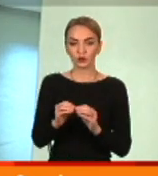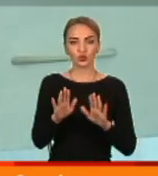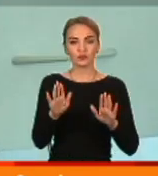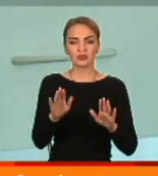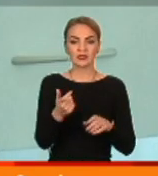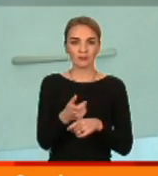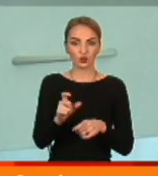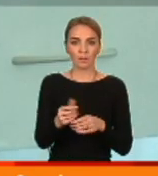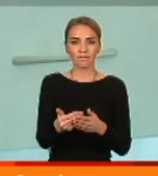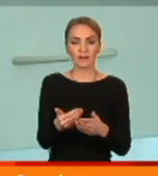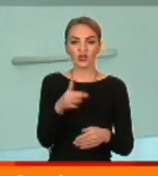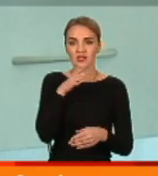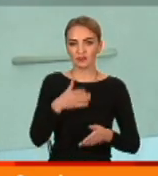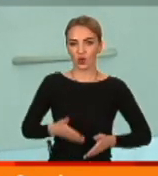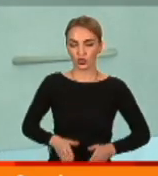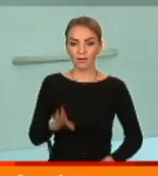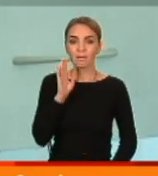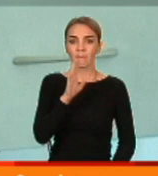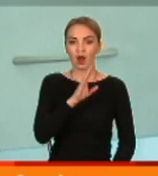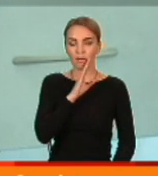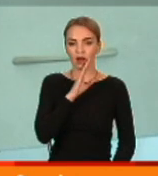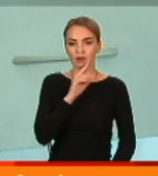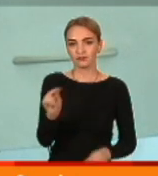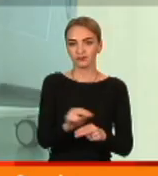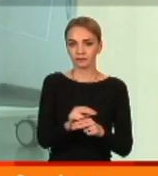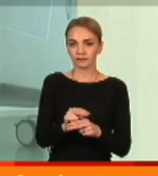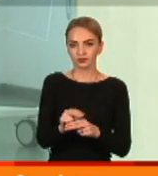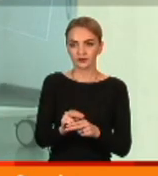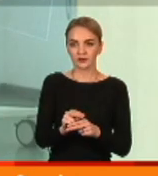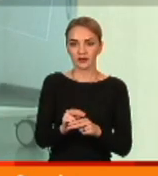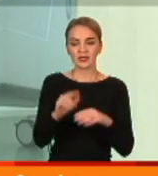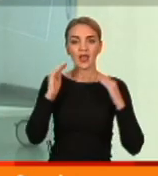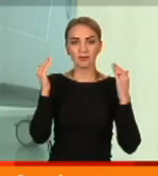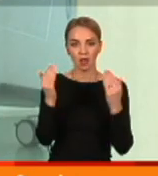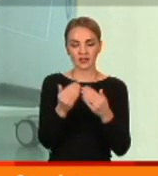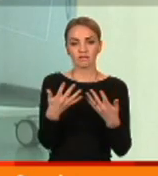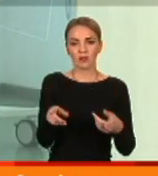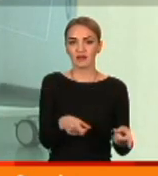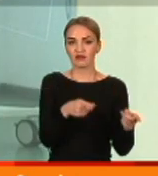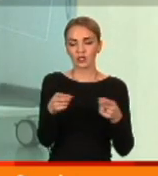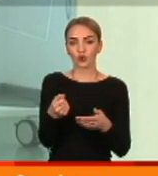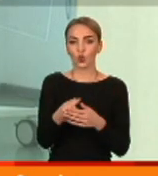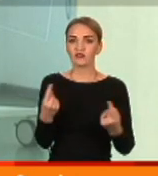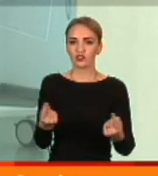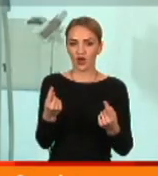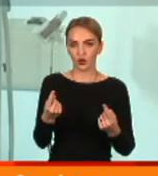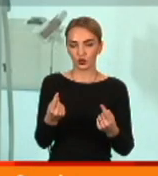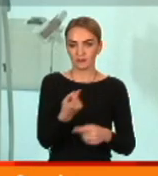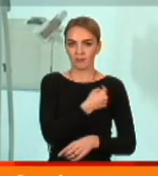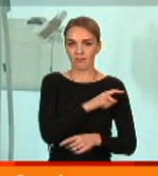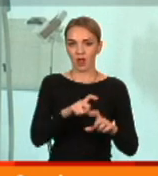зумовлений здебільшого передчасним народженням. Мама дитини отримує лікування і з реанімації її вже перевели до звичайної